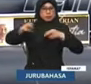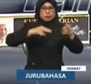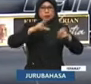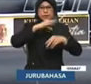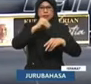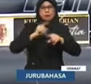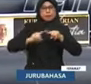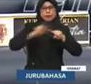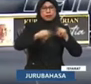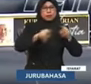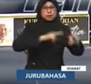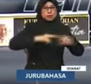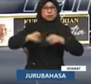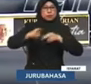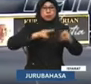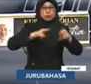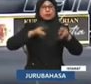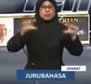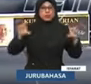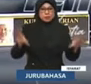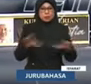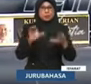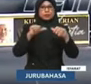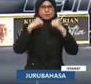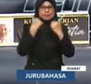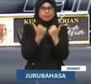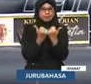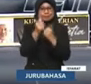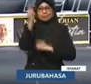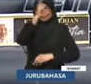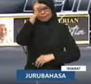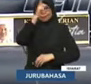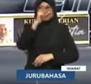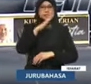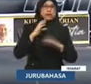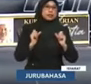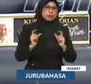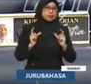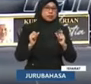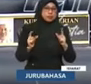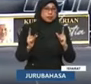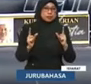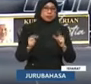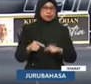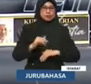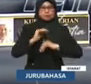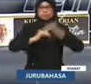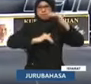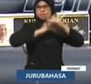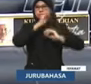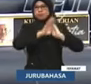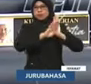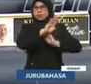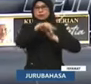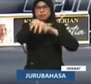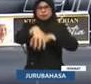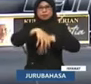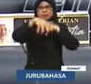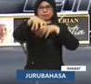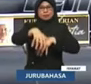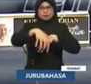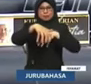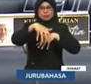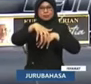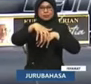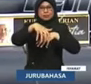serta pelbagai inisiatif yang diambil oleh agency agency kerajaan dan swasta dalam memajukan sektor pertanian